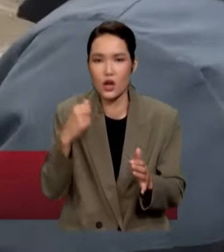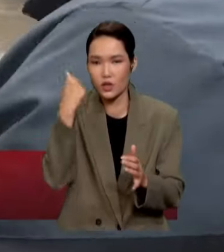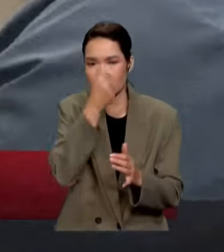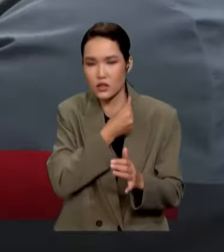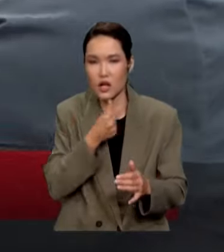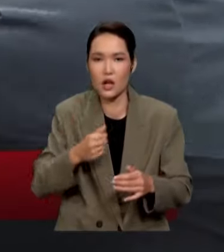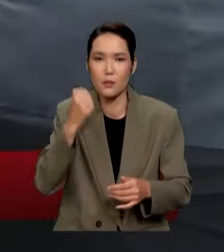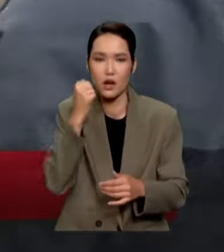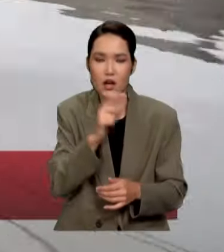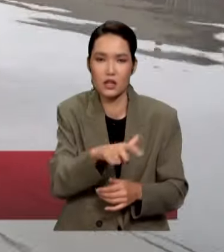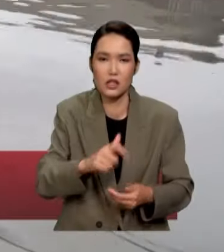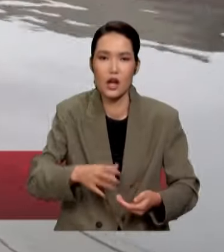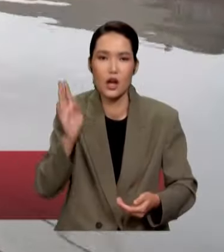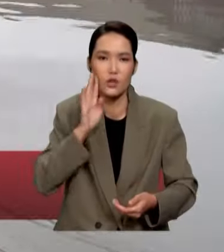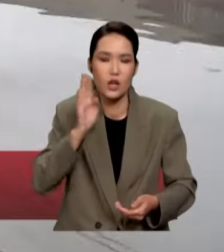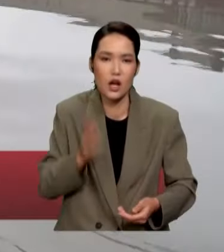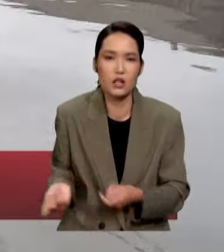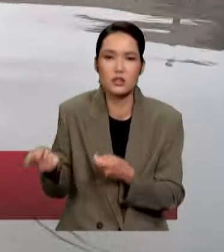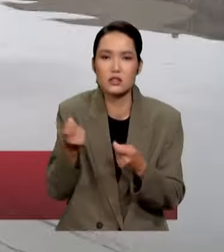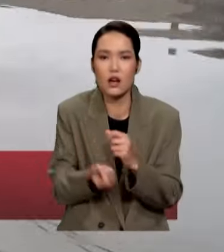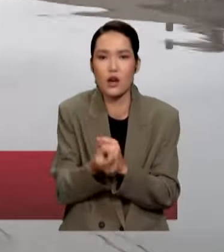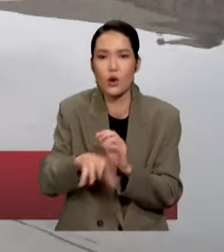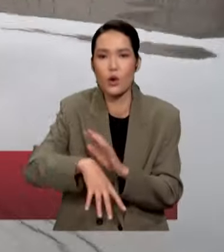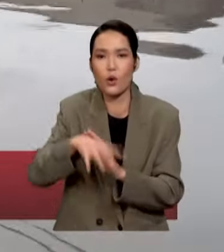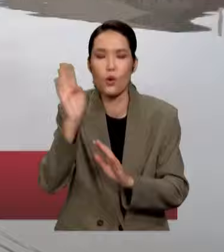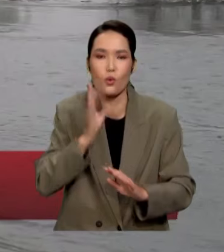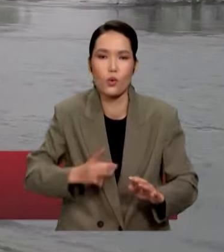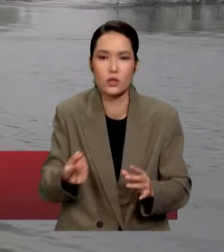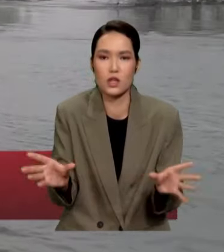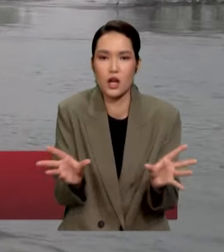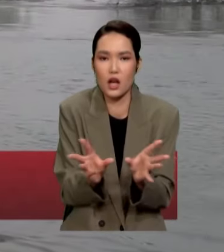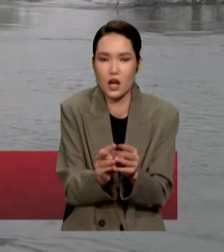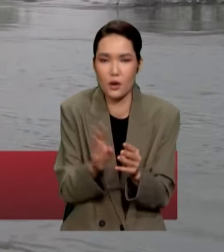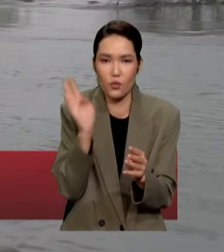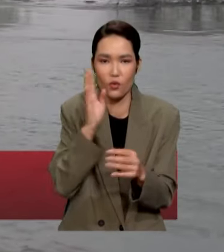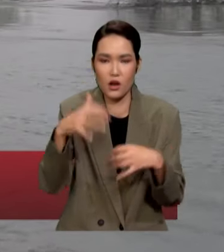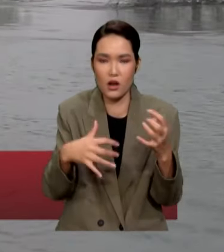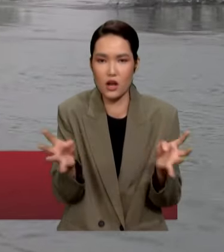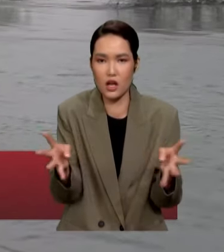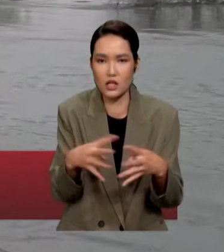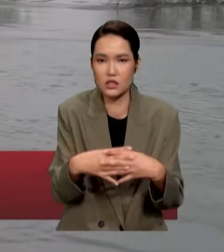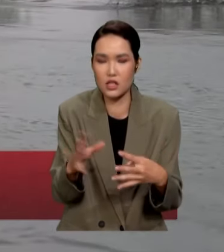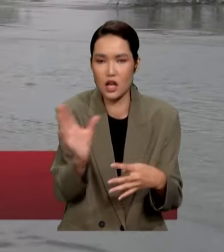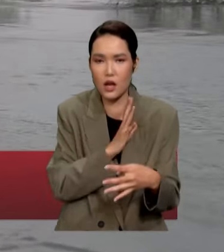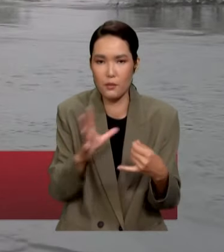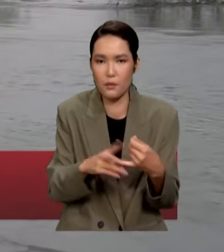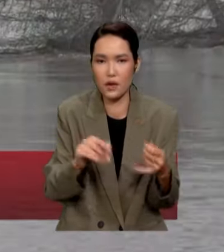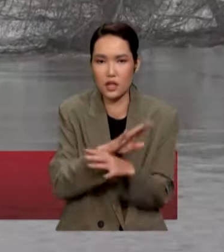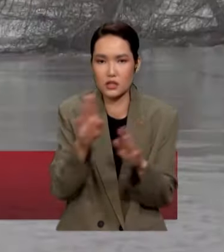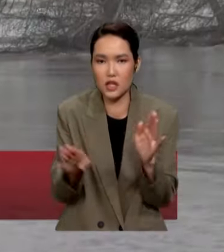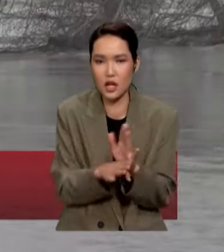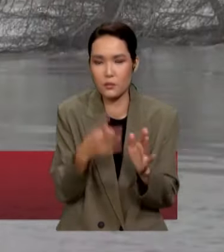көз қариялар. Тартылған өзен көлдер арнасынан тасып, тіпті бір-біріне қосылып кетті. Нөсерлетіп жауған жаңбыр жер бетінде көлкіп